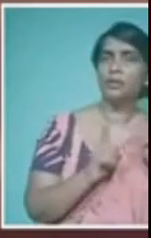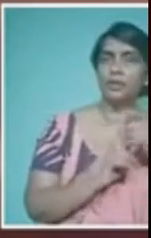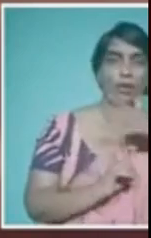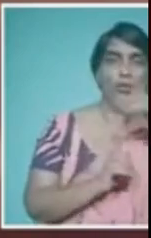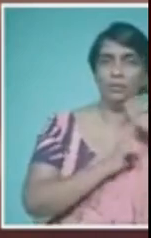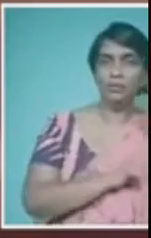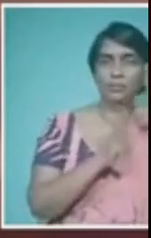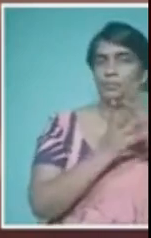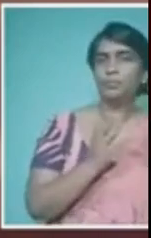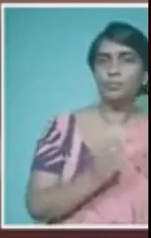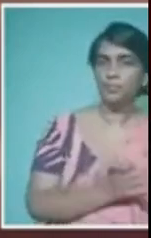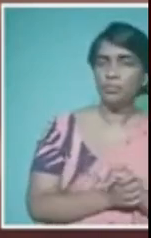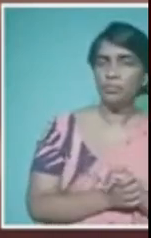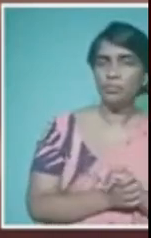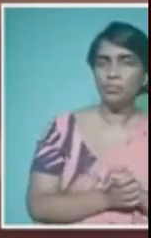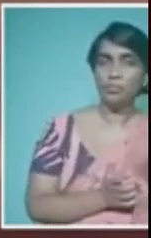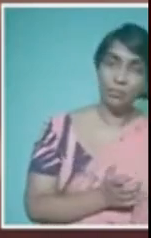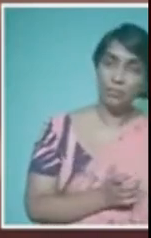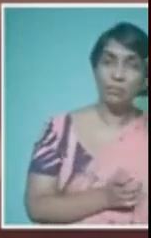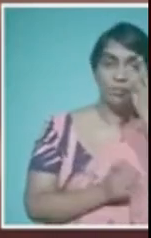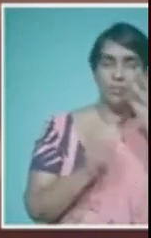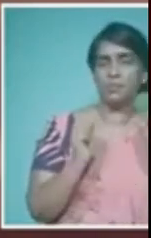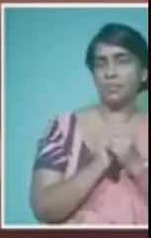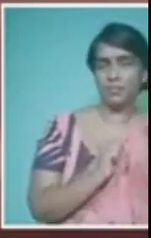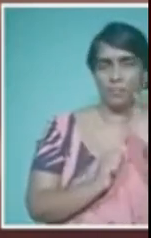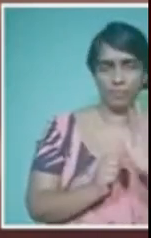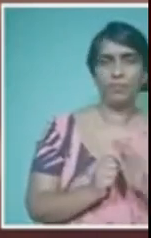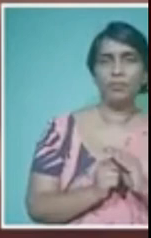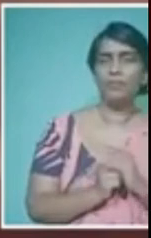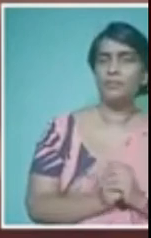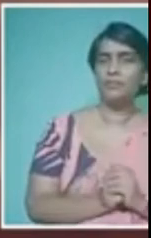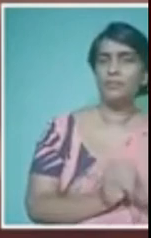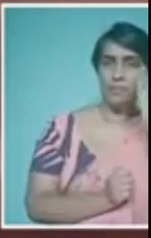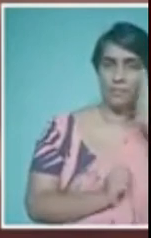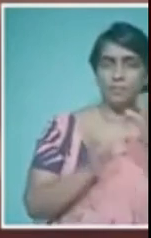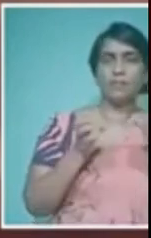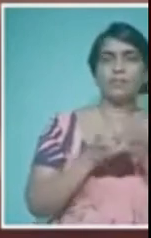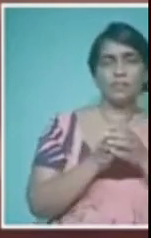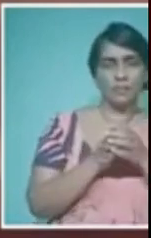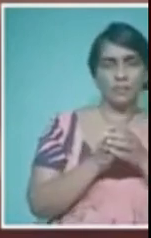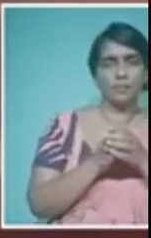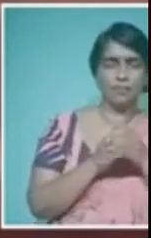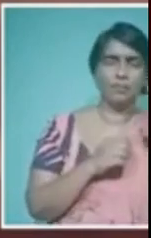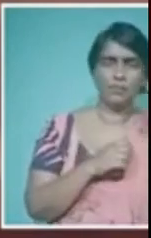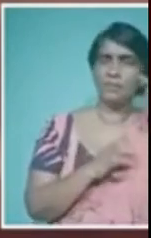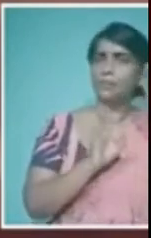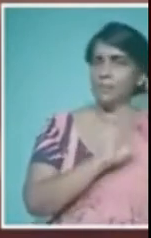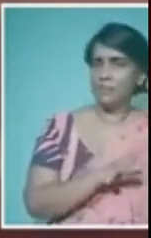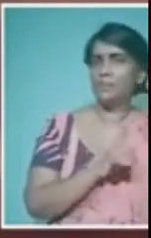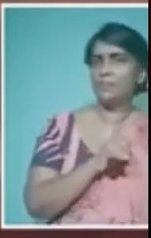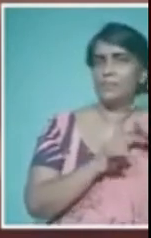ක්‍රමේ නැති වෙලා අර ඔලු තුනේ සම්ප්‍රදාය තමයි ක්‍රියාත්මක කරන්න වෙන්නේ. ස්වාධීන කට්ටියකට කාලෙකට මට මතකයි ඉස්සර